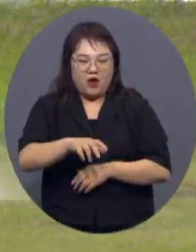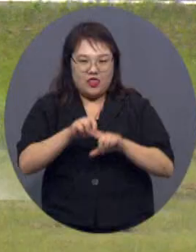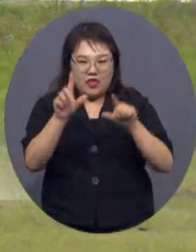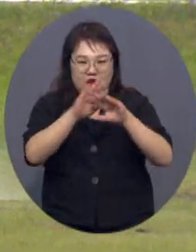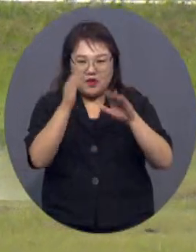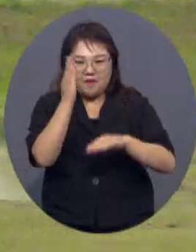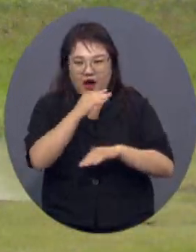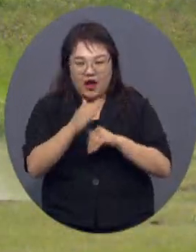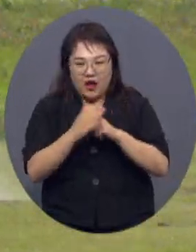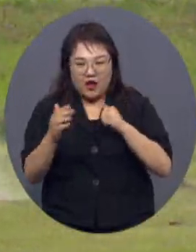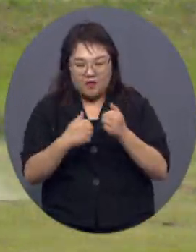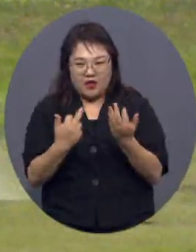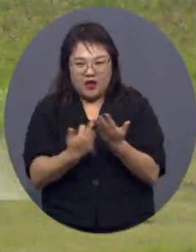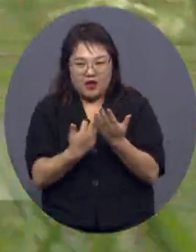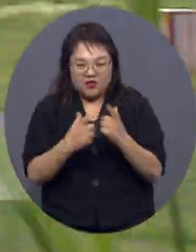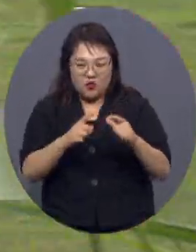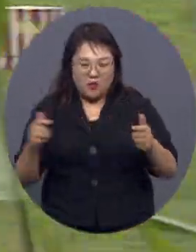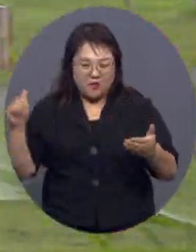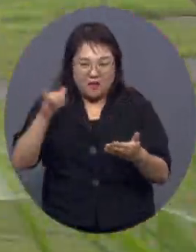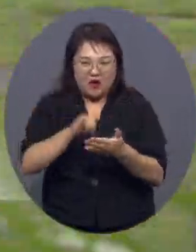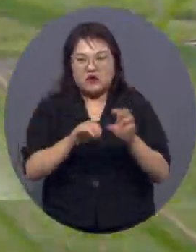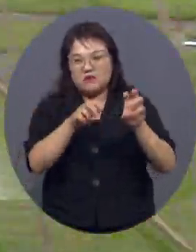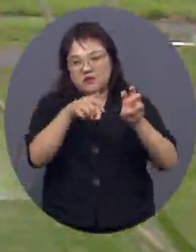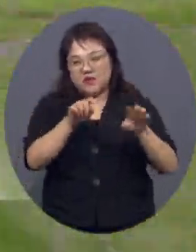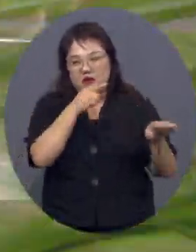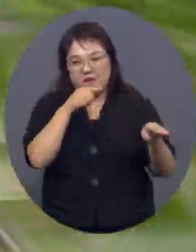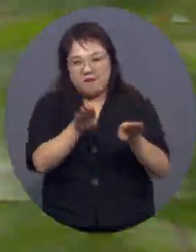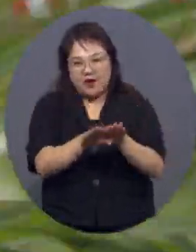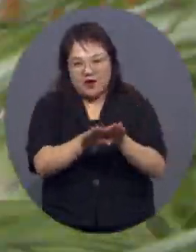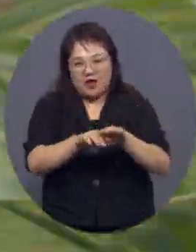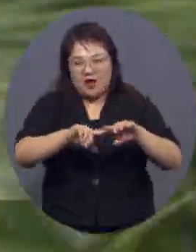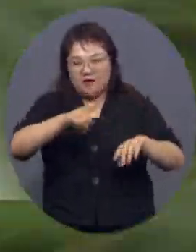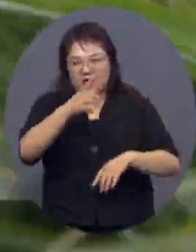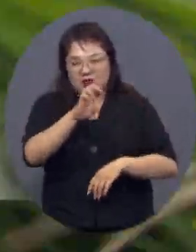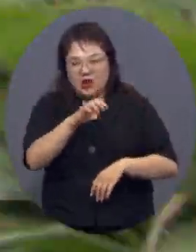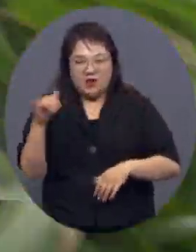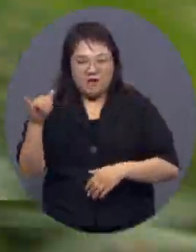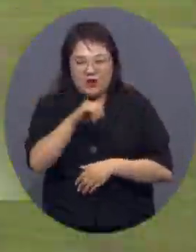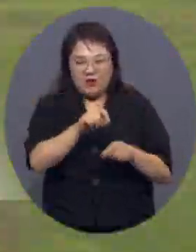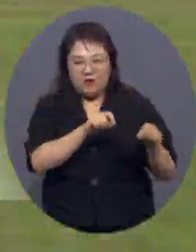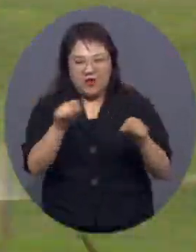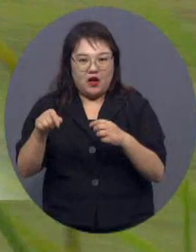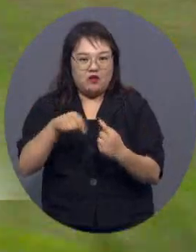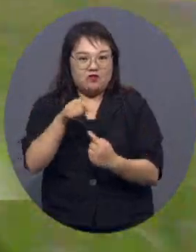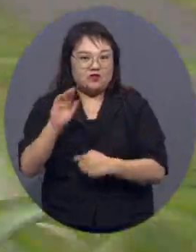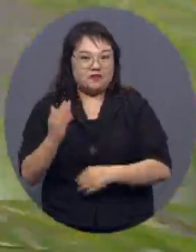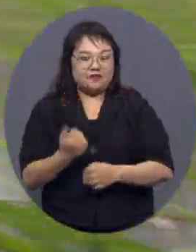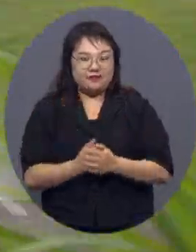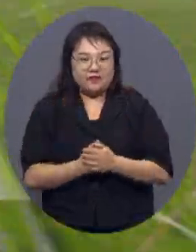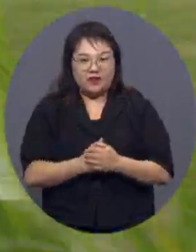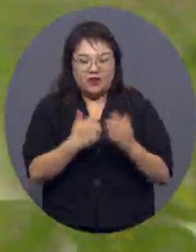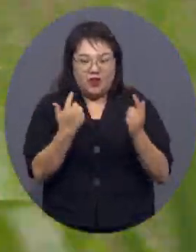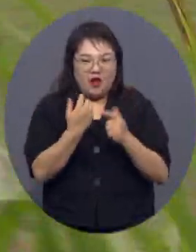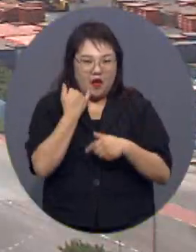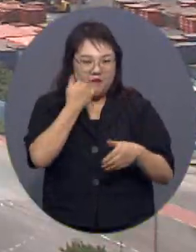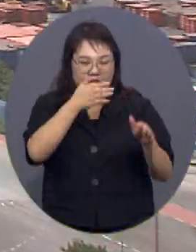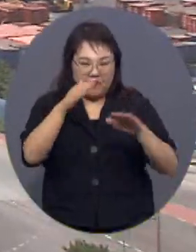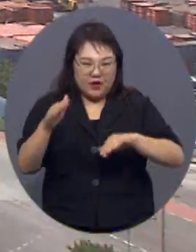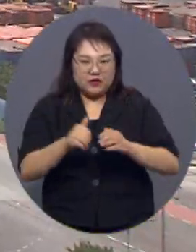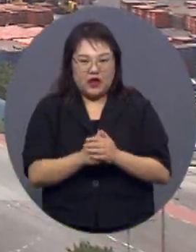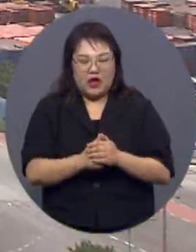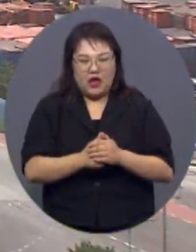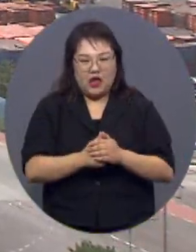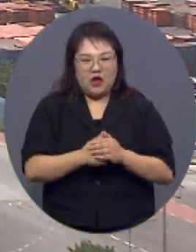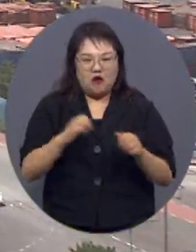기상악화로 제주를 오가는 항공편 30여 편이 결항됐고 140여 편이 지연됐습니다. 또 북부 앞바다를 제외한 제주